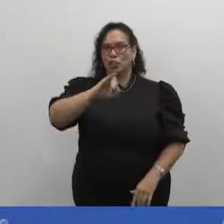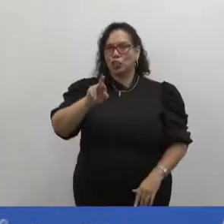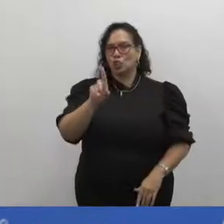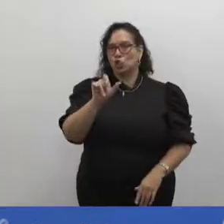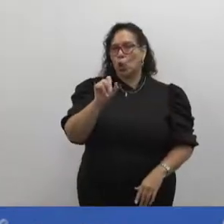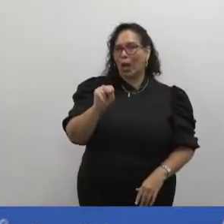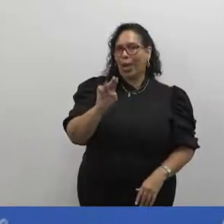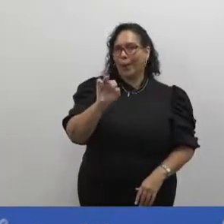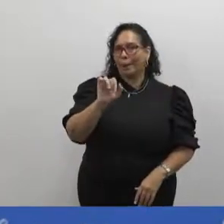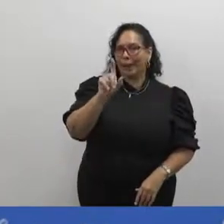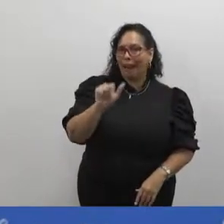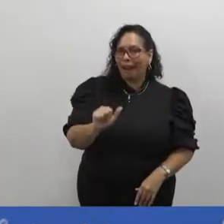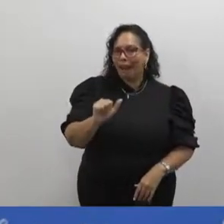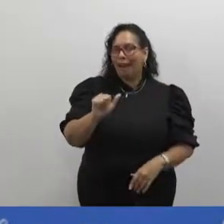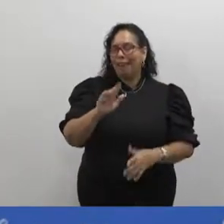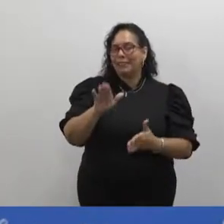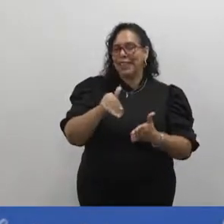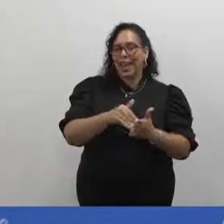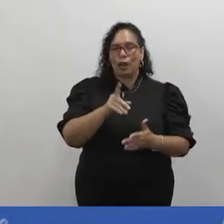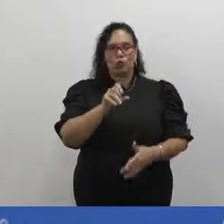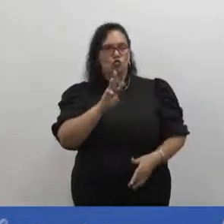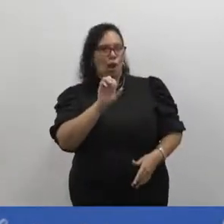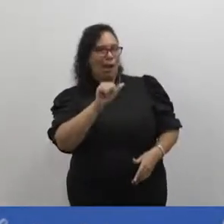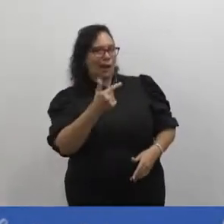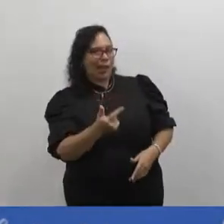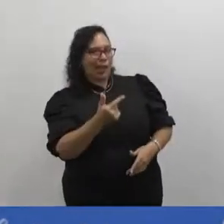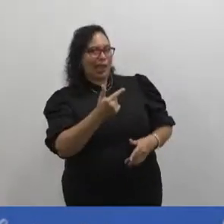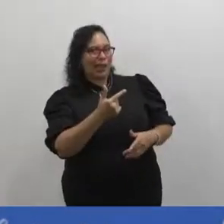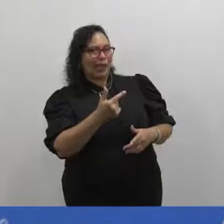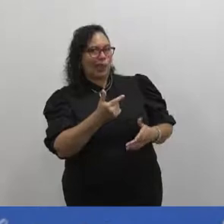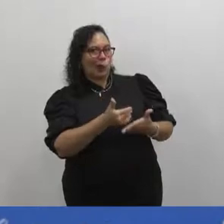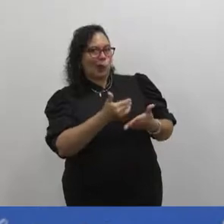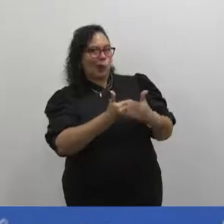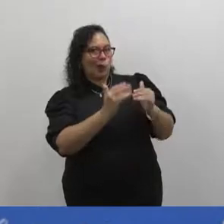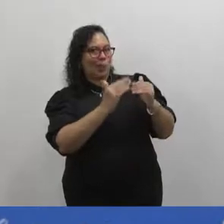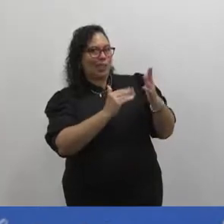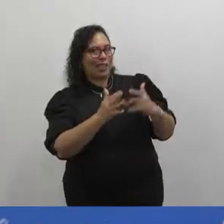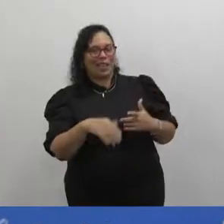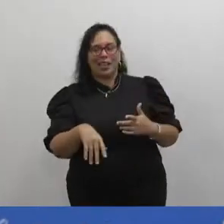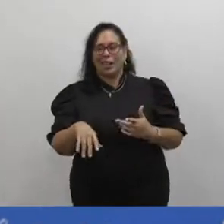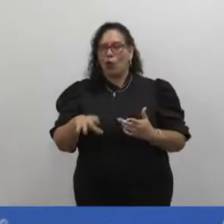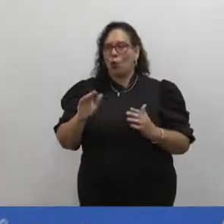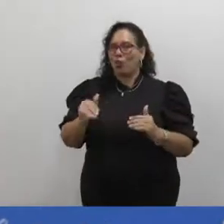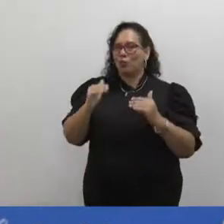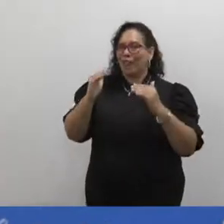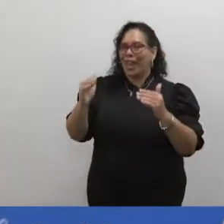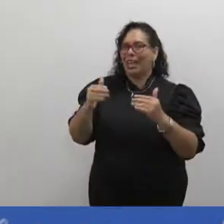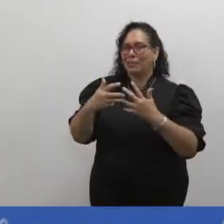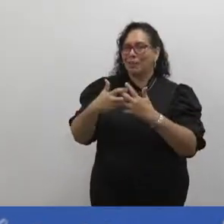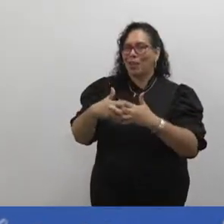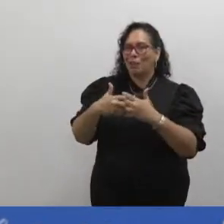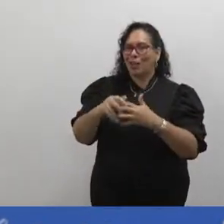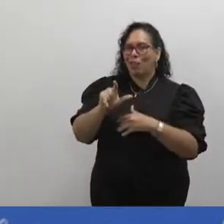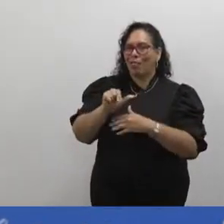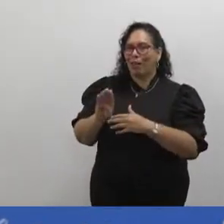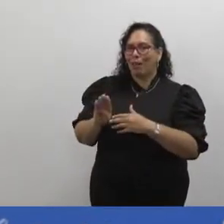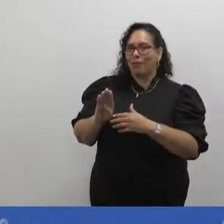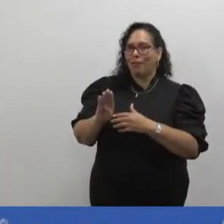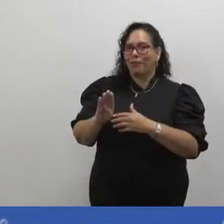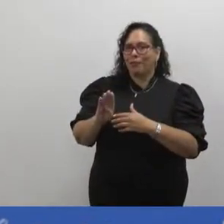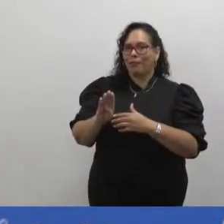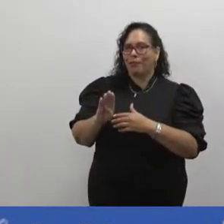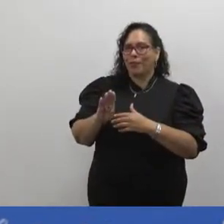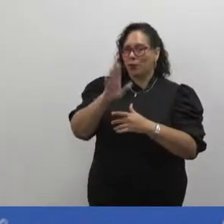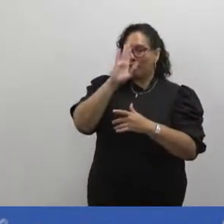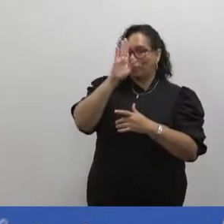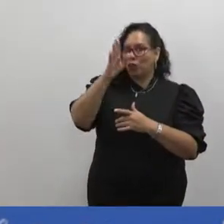những đặt tập trăm tập là Jordan những dây MP Browning ở kia là Browning ở kia là Jordan ở kia đã miên tập nếp chương bốn hai